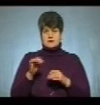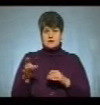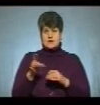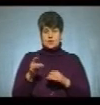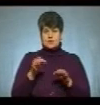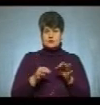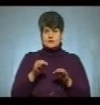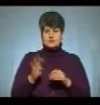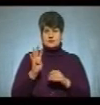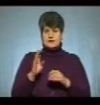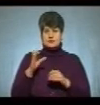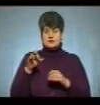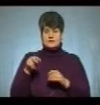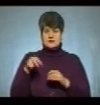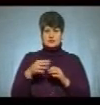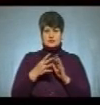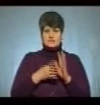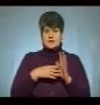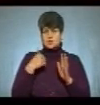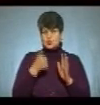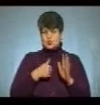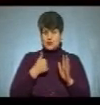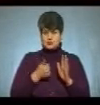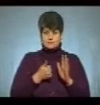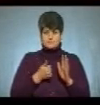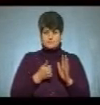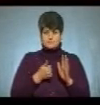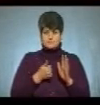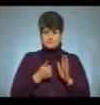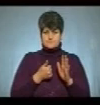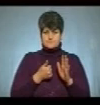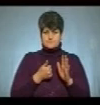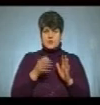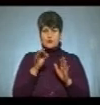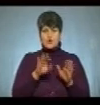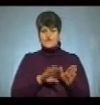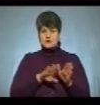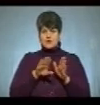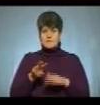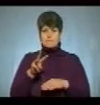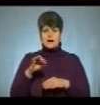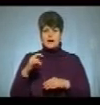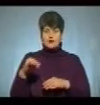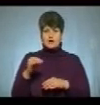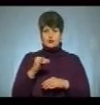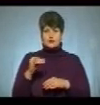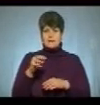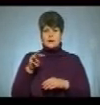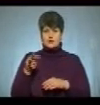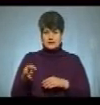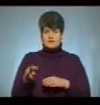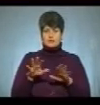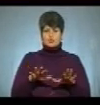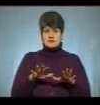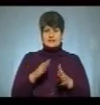Львова від 4 січня 2019 року про відсторонення Михайлюка Юрія Миколаєвича від